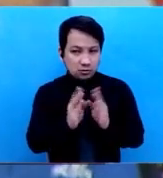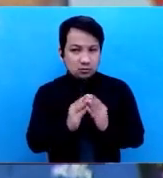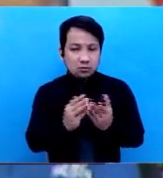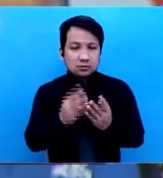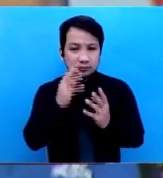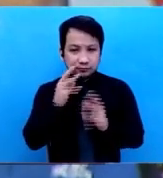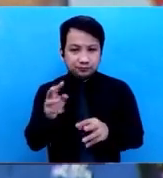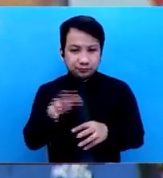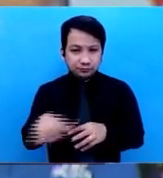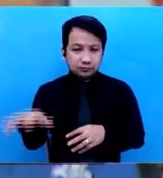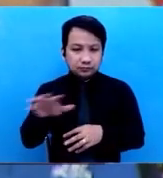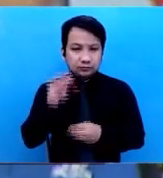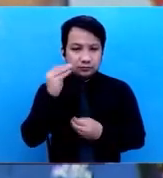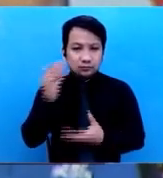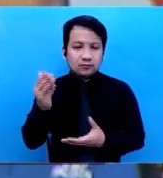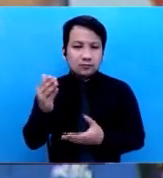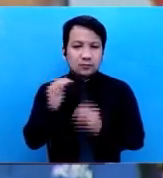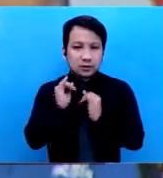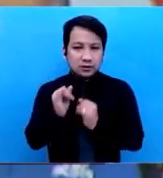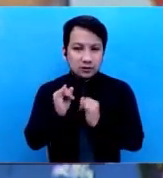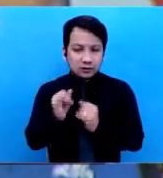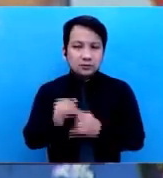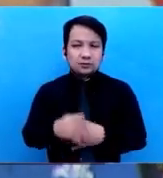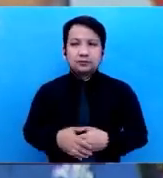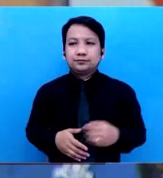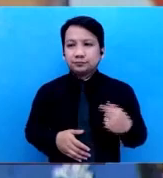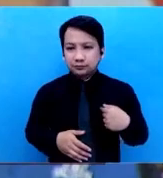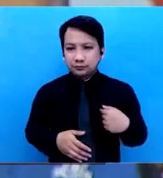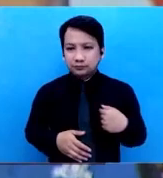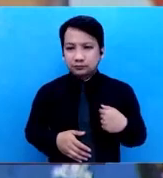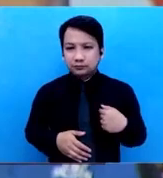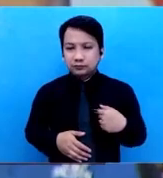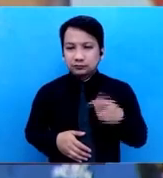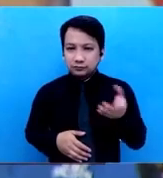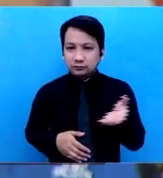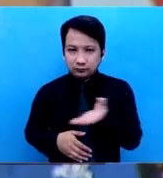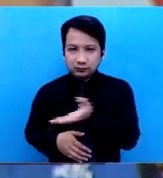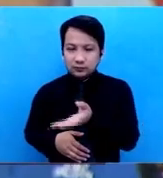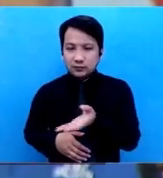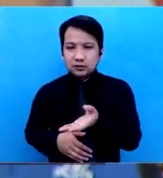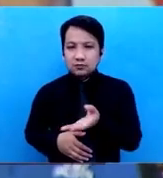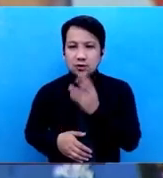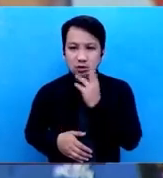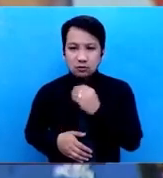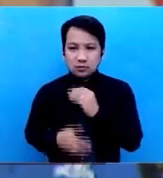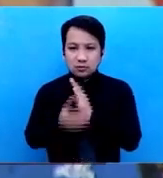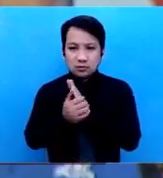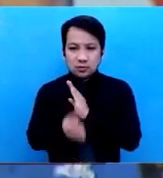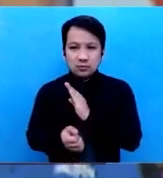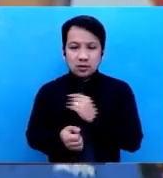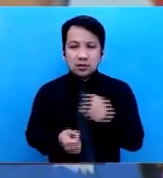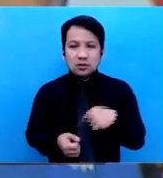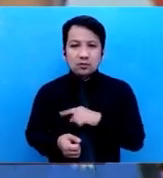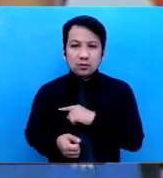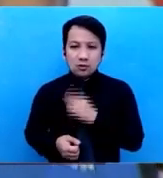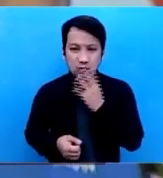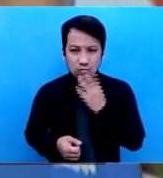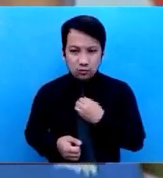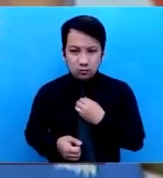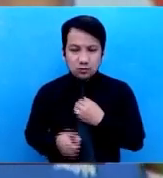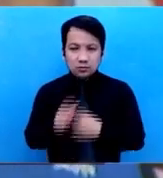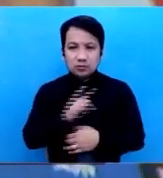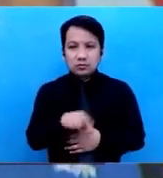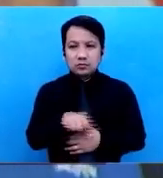naman siguro kayo ng mga interviews. At kayo na humusga kung sino ang pinaka-competent, kung sino ang